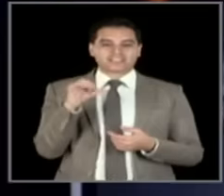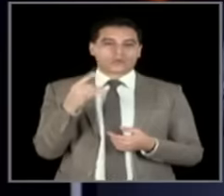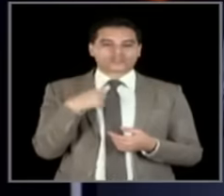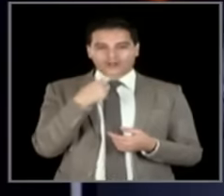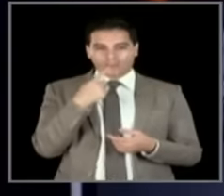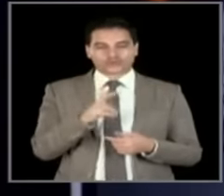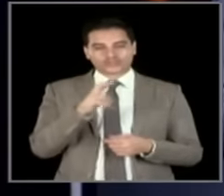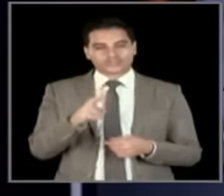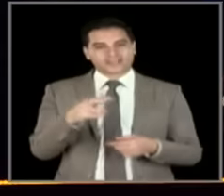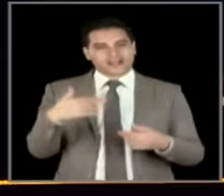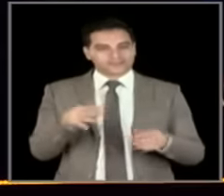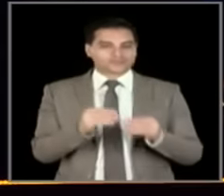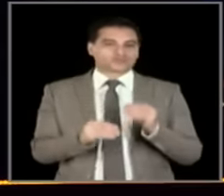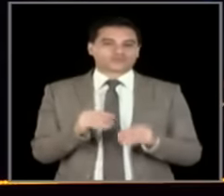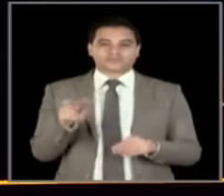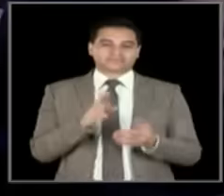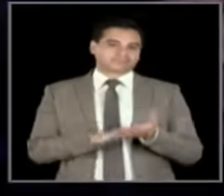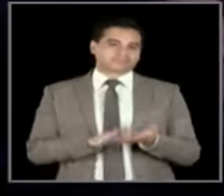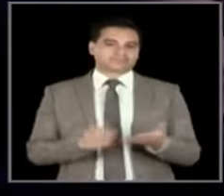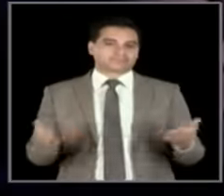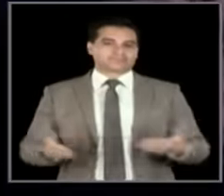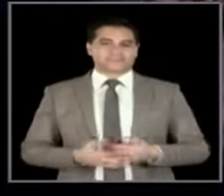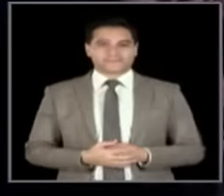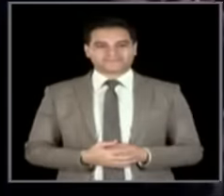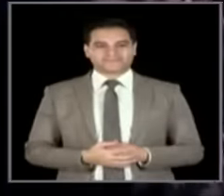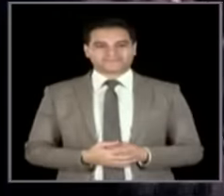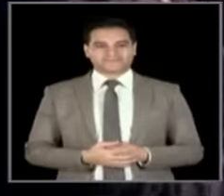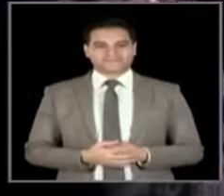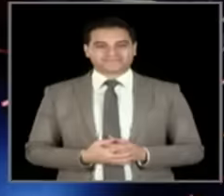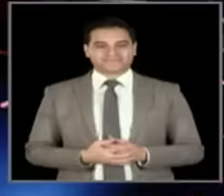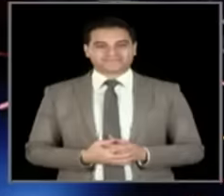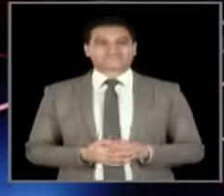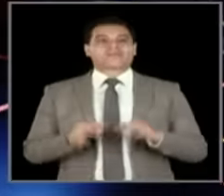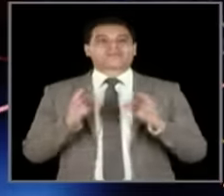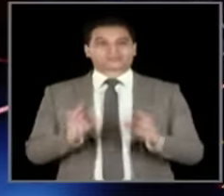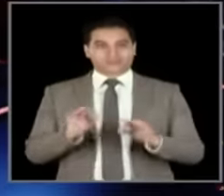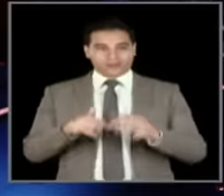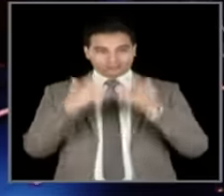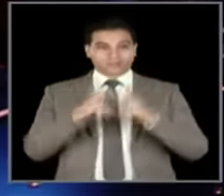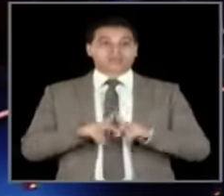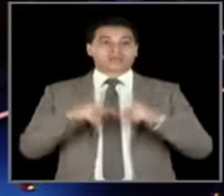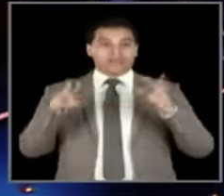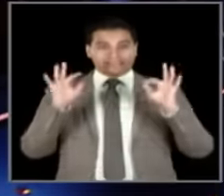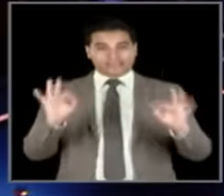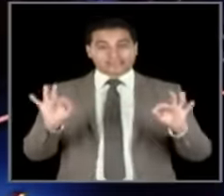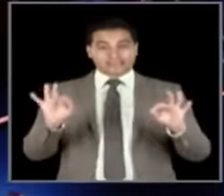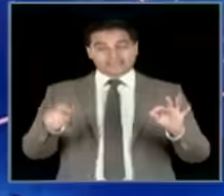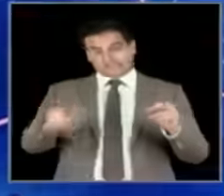أقول. نحيي إبراهيم ومسعد. مسعد وإبراهيم اتفضلوا. طبعاً النتيجة اتغيرت.